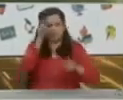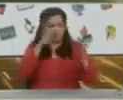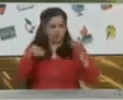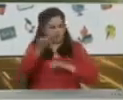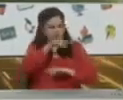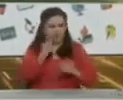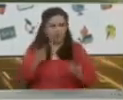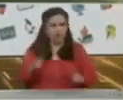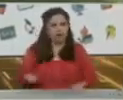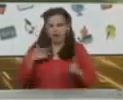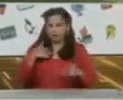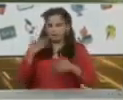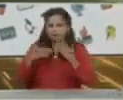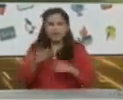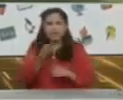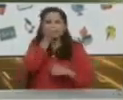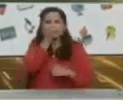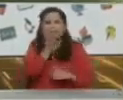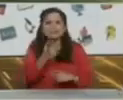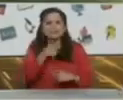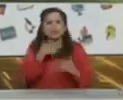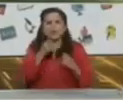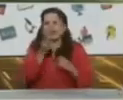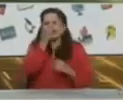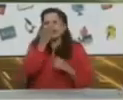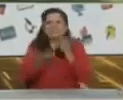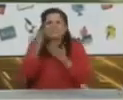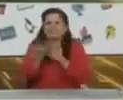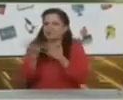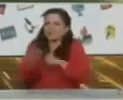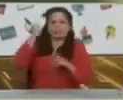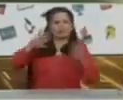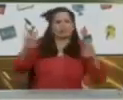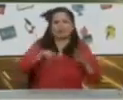में इजी रूट की तलाश में रहते हैं।